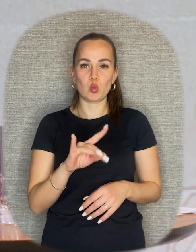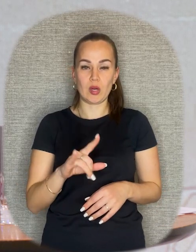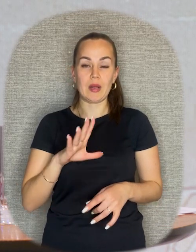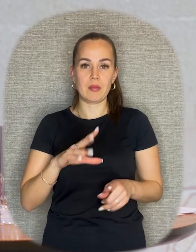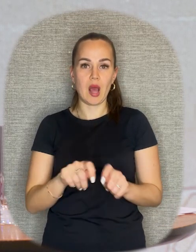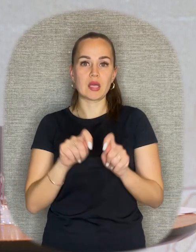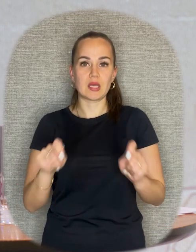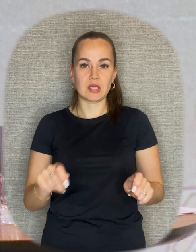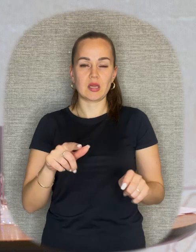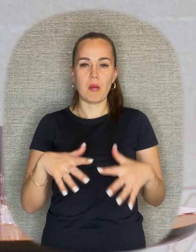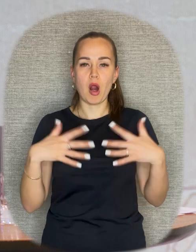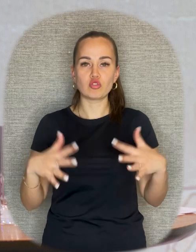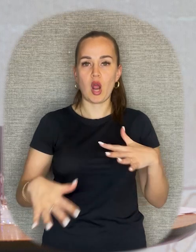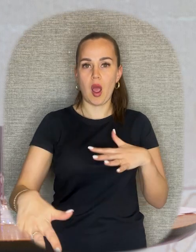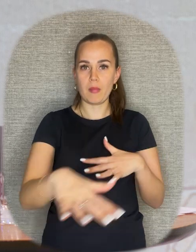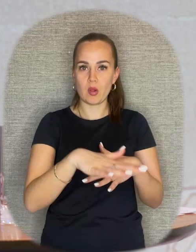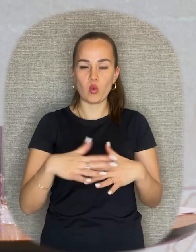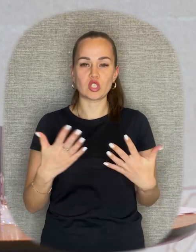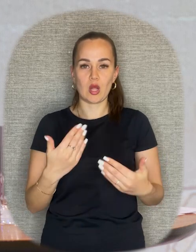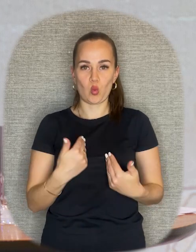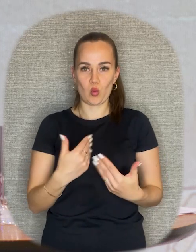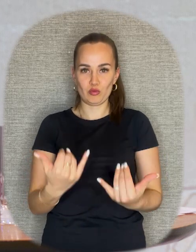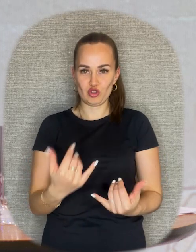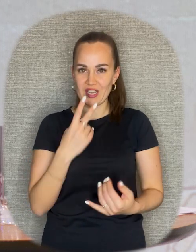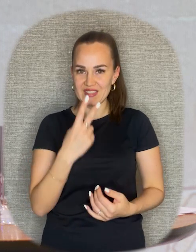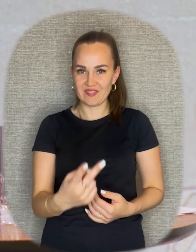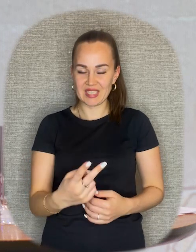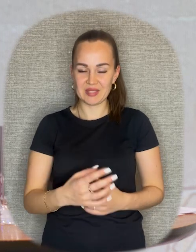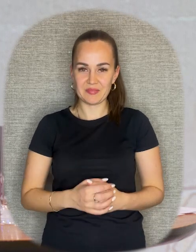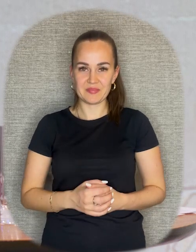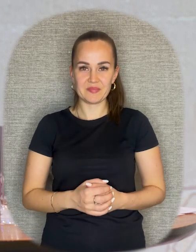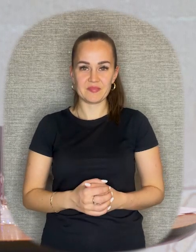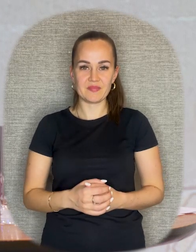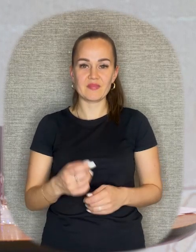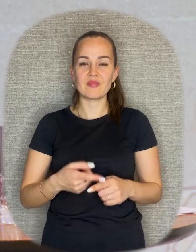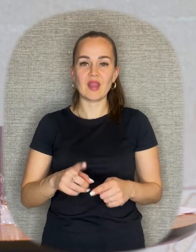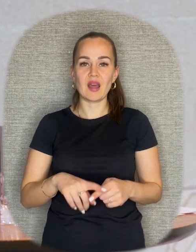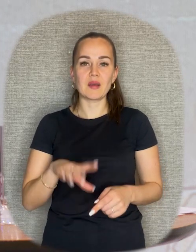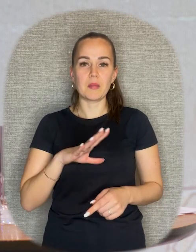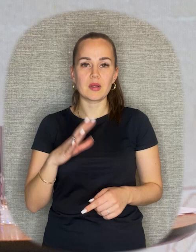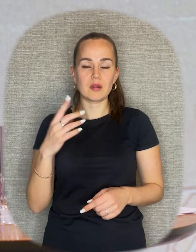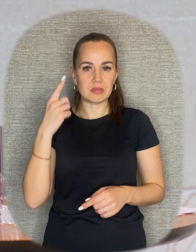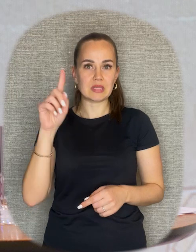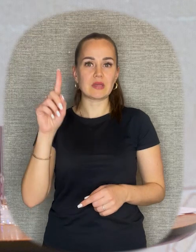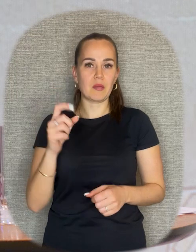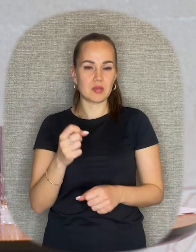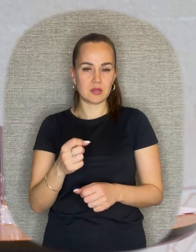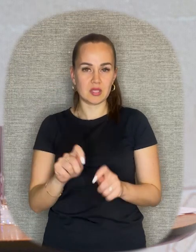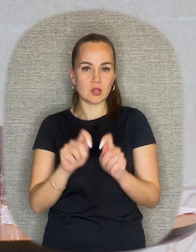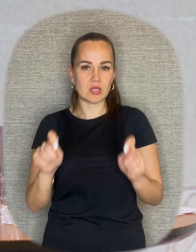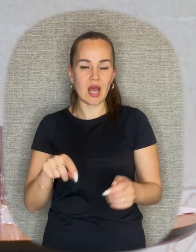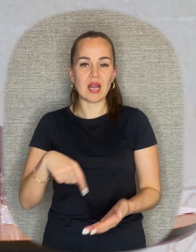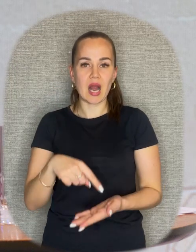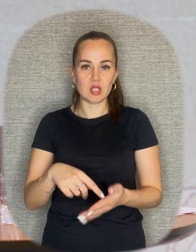году были объединены две площади площадь расстреле и площадь диктатуры и была создана вот та самая большая площадь